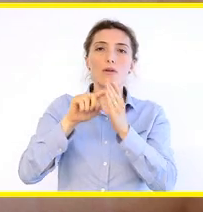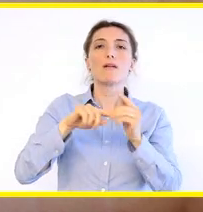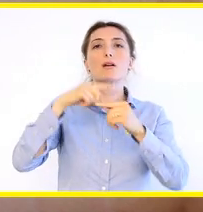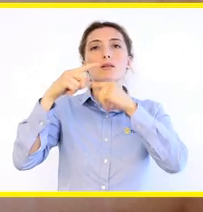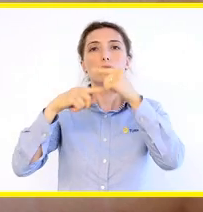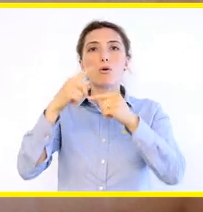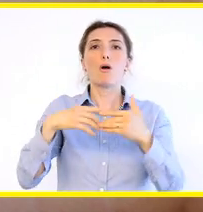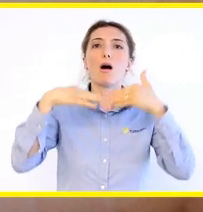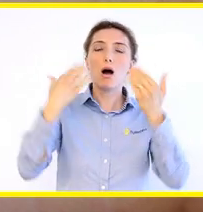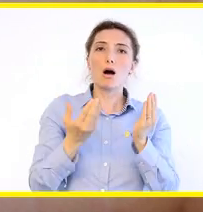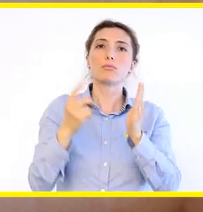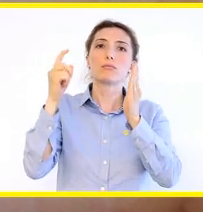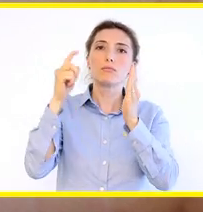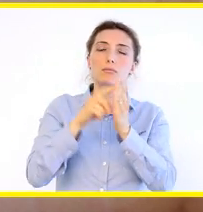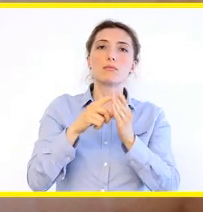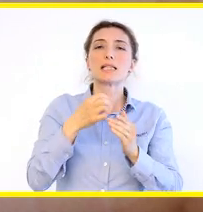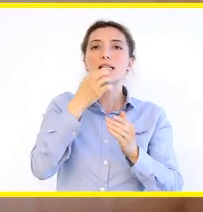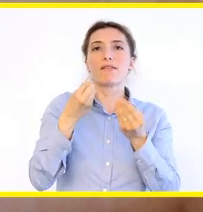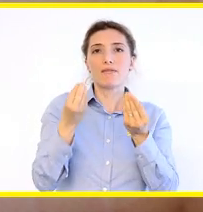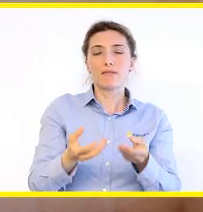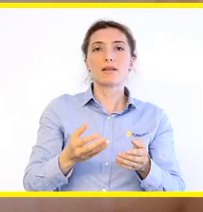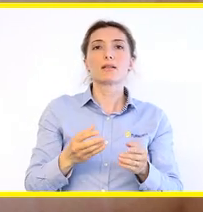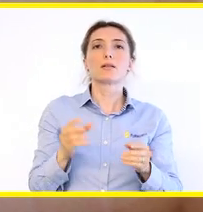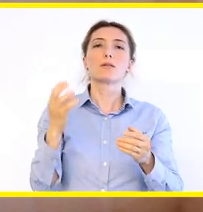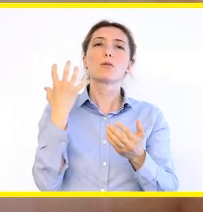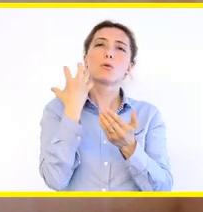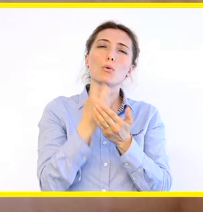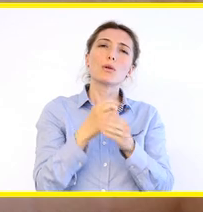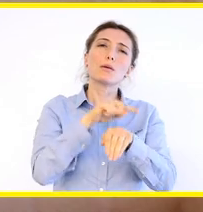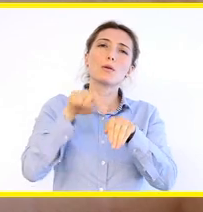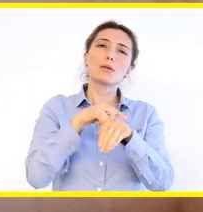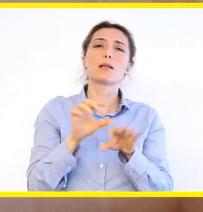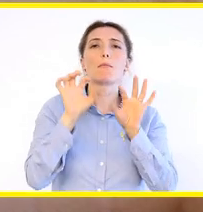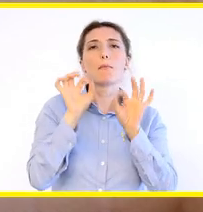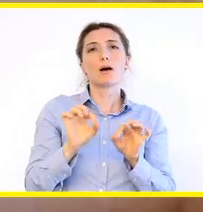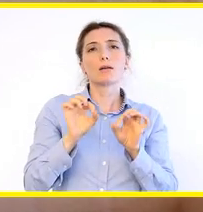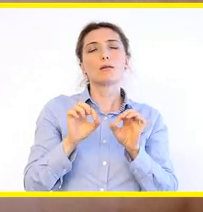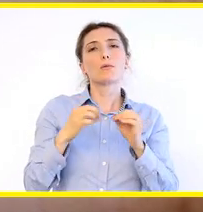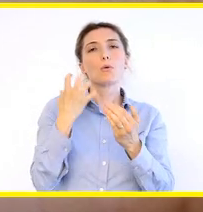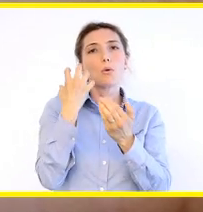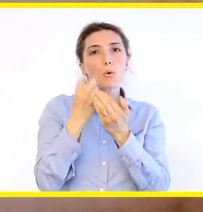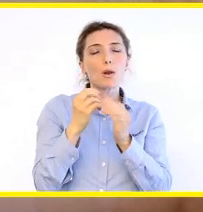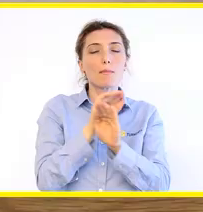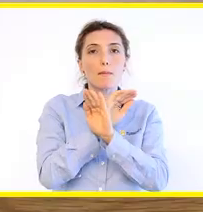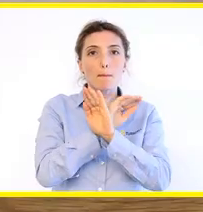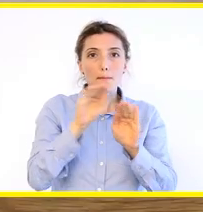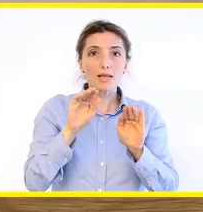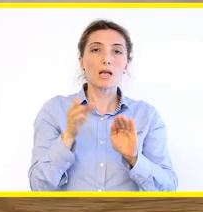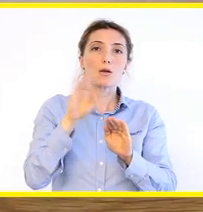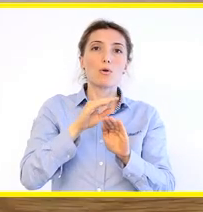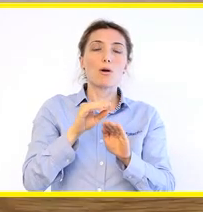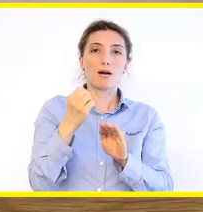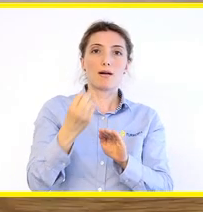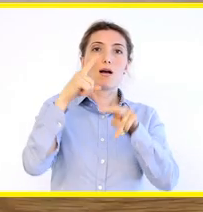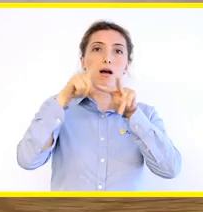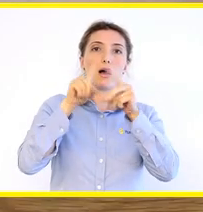Kabul et butonuna dokunarak erişim izinlerini verin. Yükleme süreci başlayacaktır. Yükleme sona erdiğinde beliren